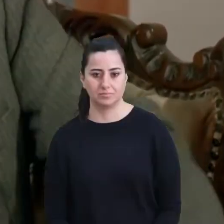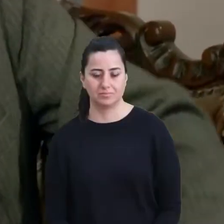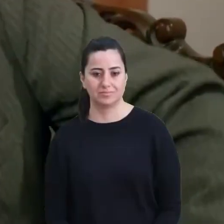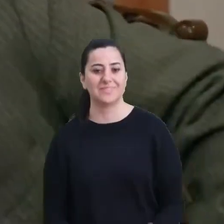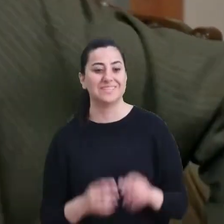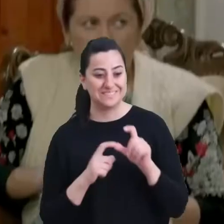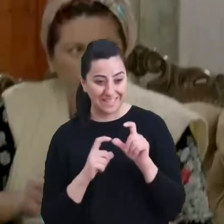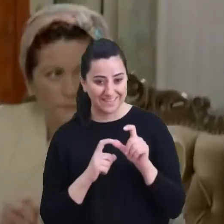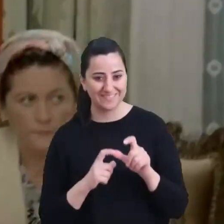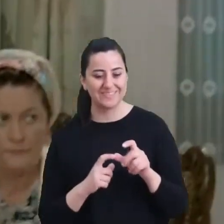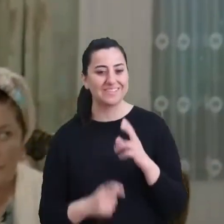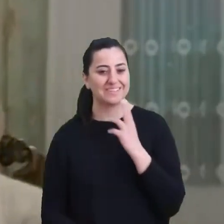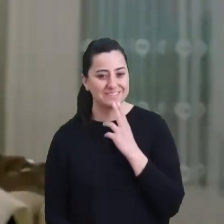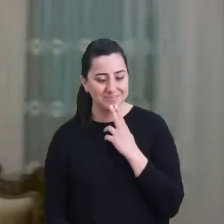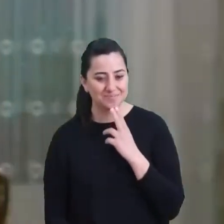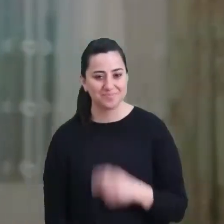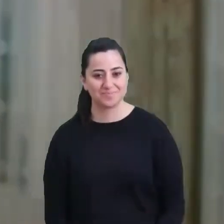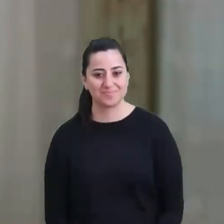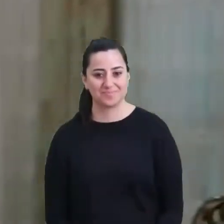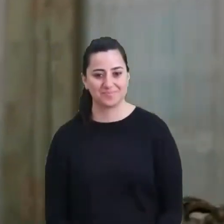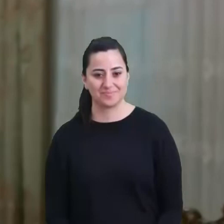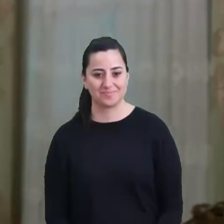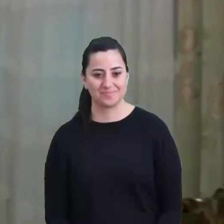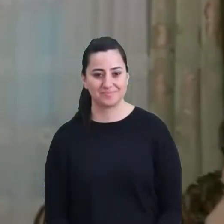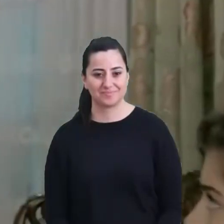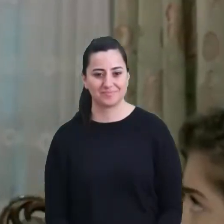kalktı. Sedef, kızım.